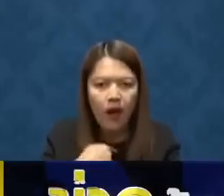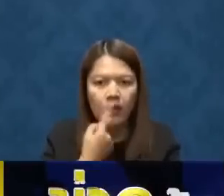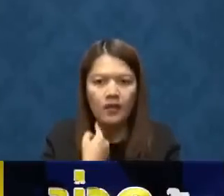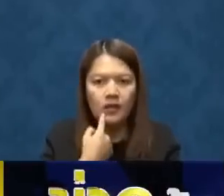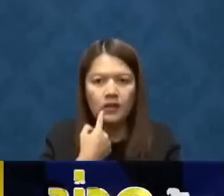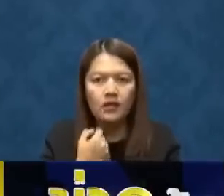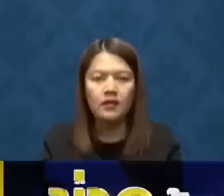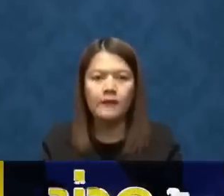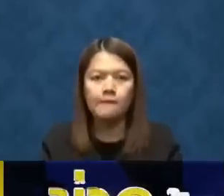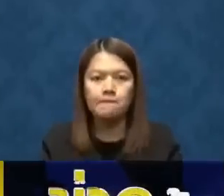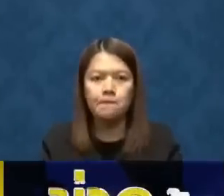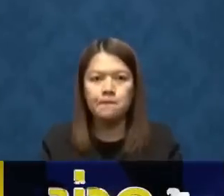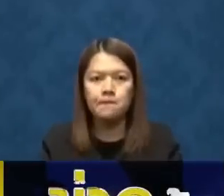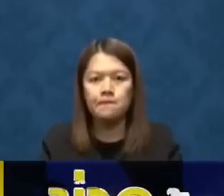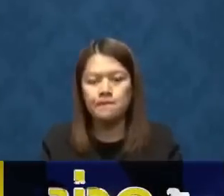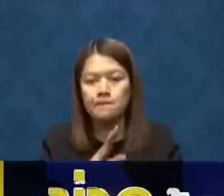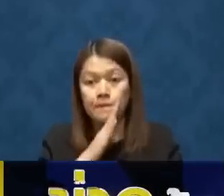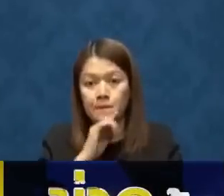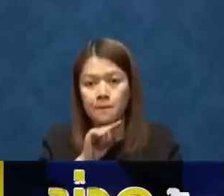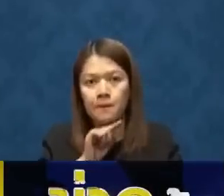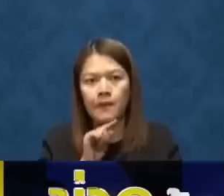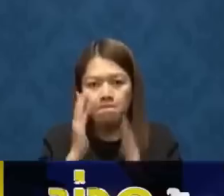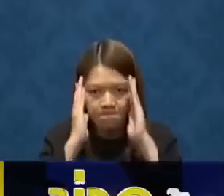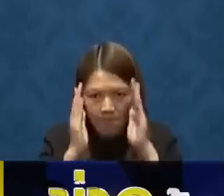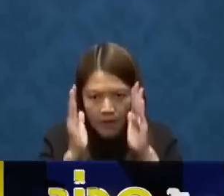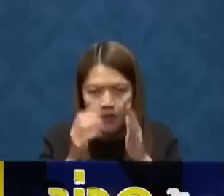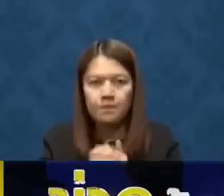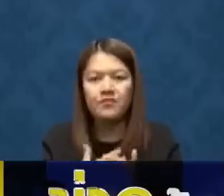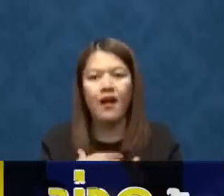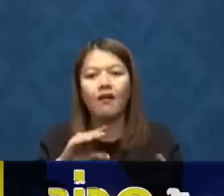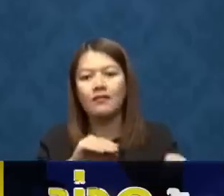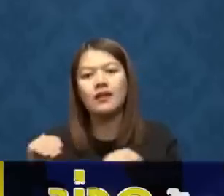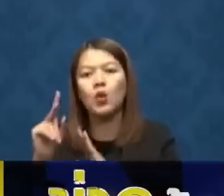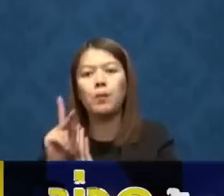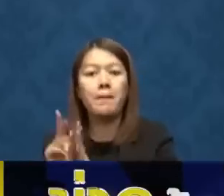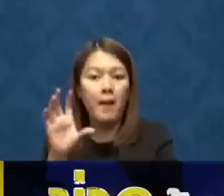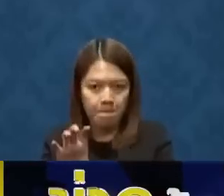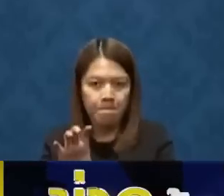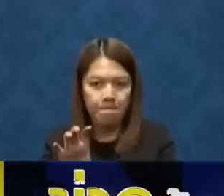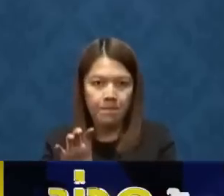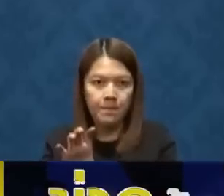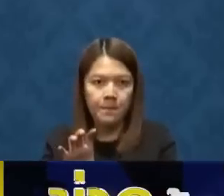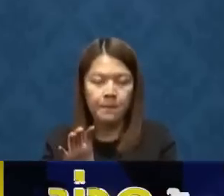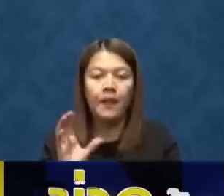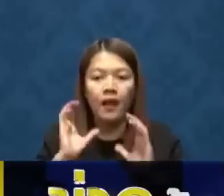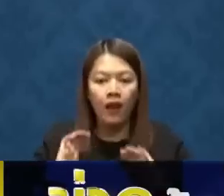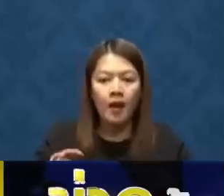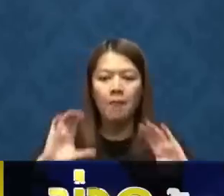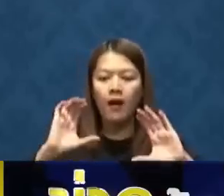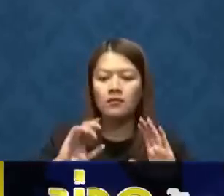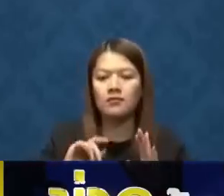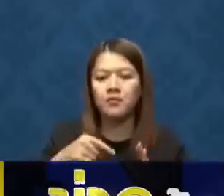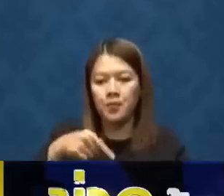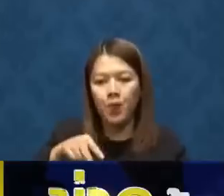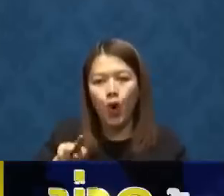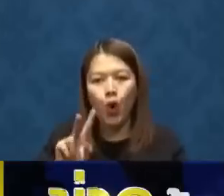านตีความเนี่ยเท่ากับว่านาทีนี้เลยนะต้องการซื้อเวลาให้กับรัฐบาลเพราะในสภามีเสียงไม่เห็นชอบ